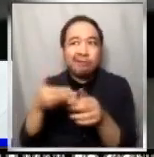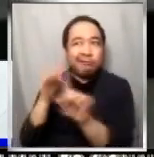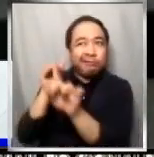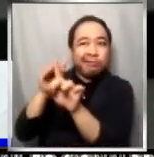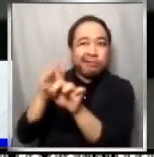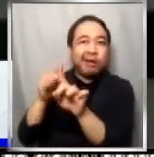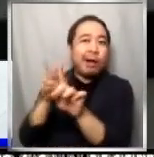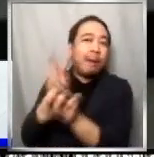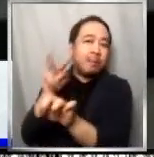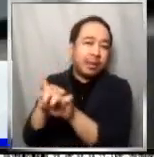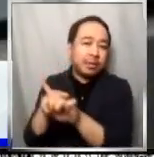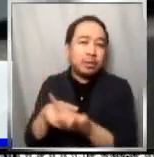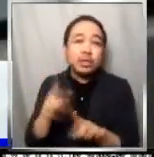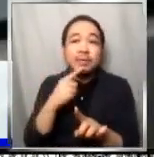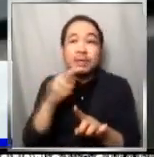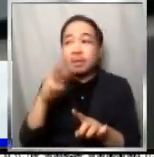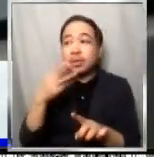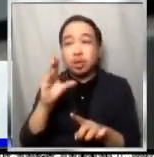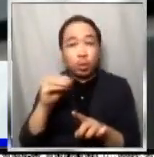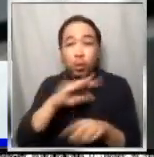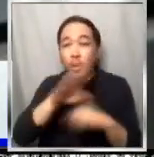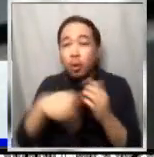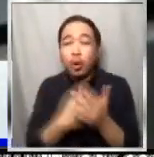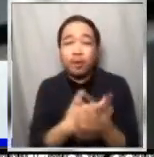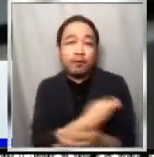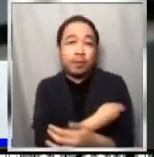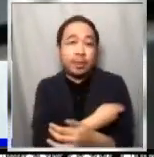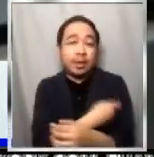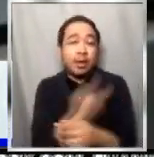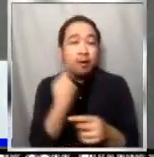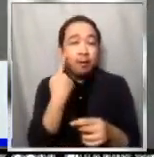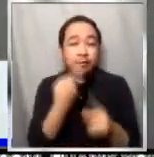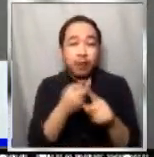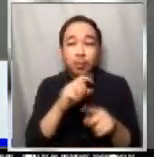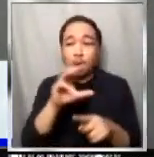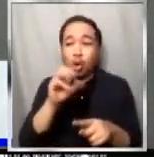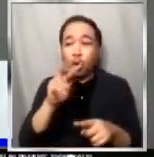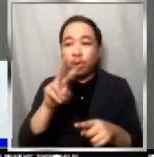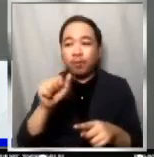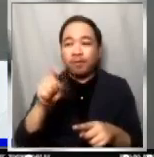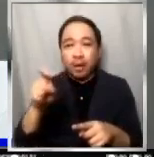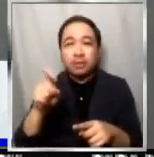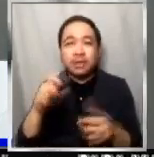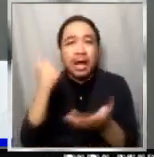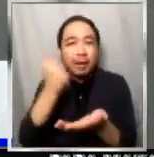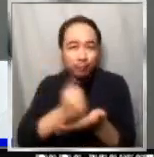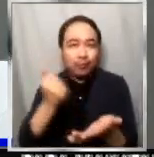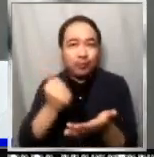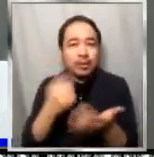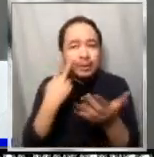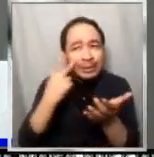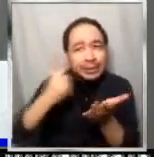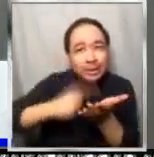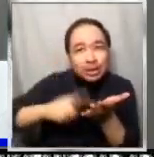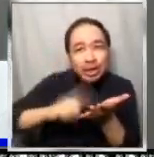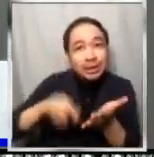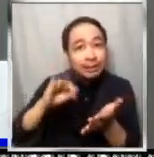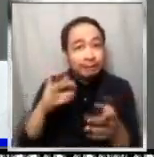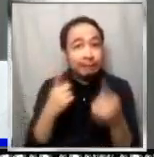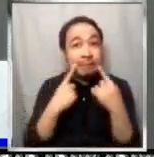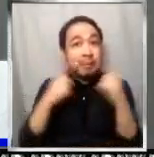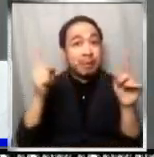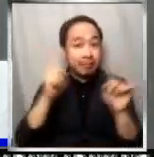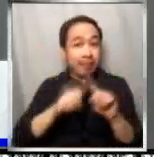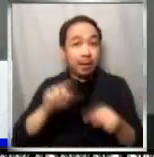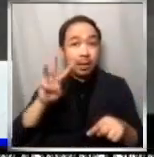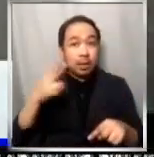mula COVAX ay aprobado for emergency use. Sinuri ang safety at bisa ng mga ito, pero kinikilala ng WHO at